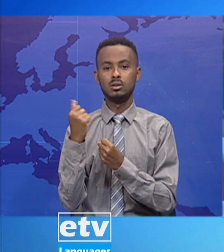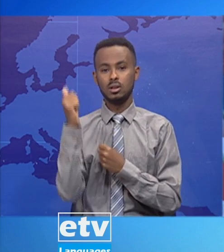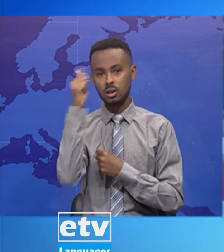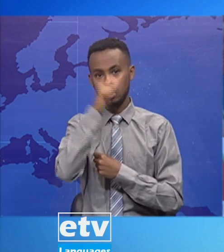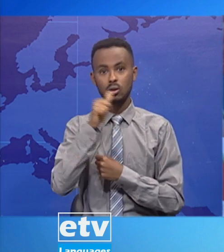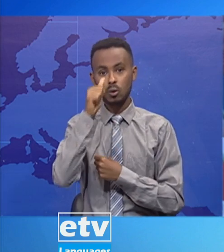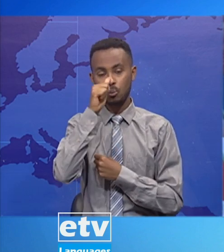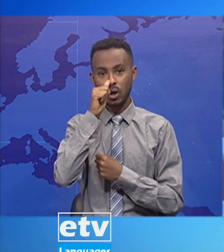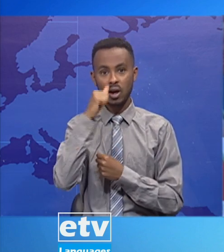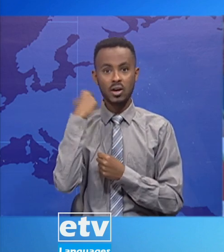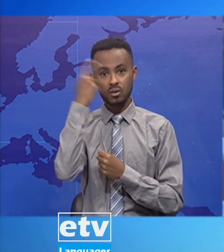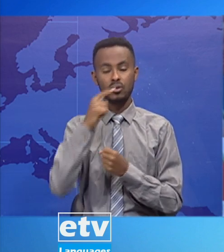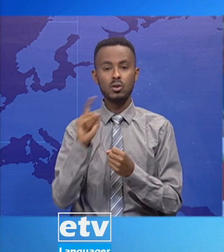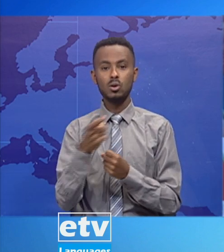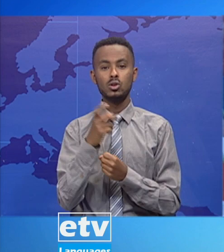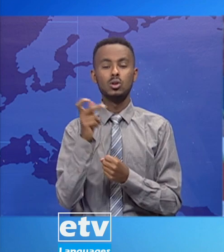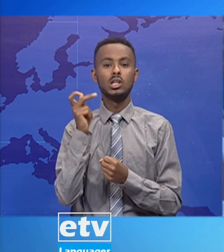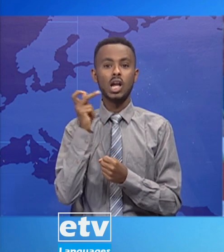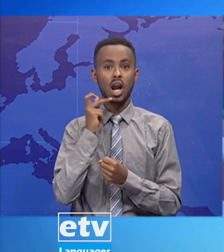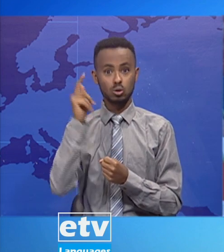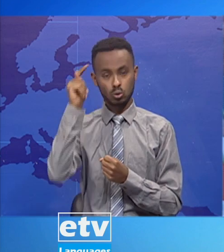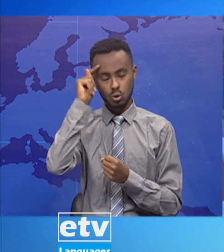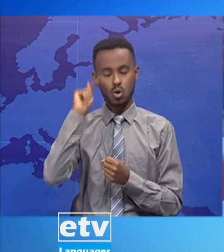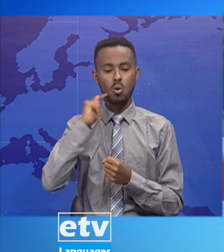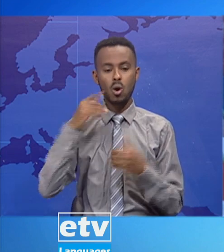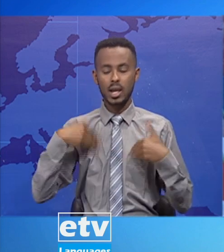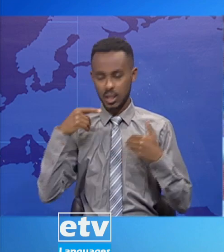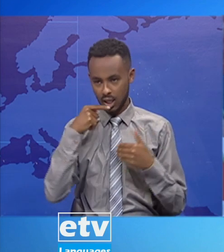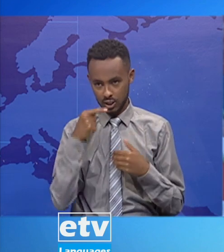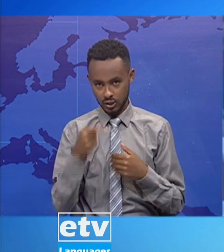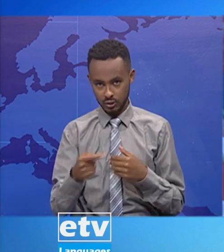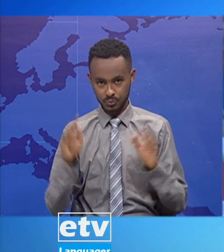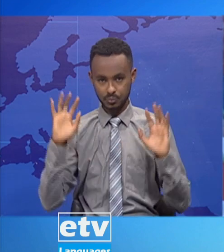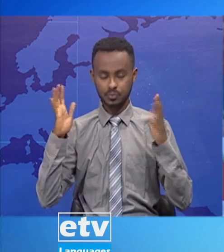የኢትዮጵያ ፊት የሆነችው ደራርቱ ቱሉ እንኳን ደስ አለሽ።